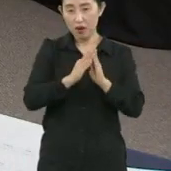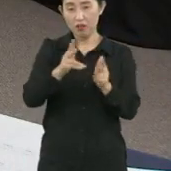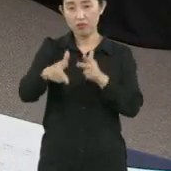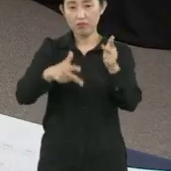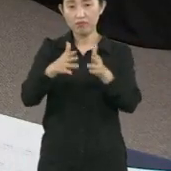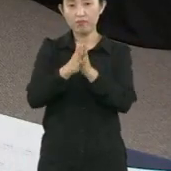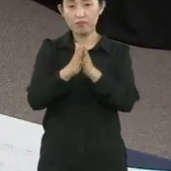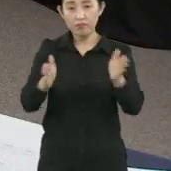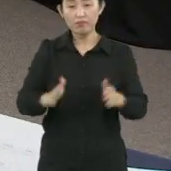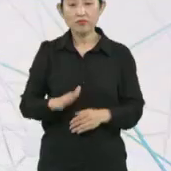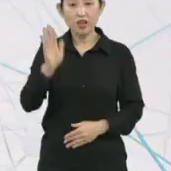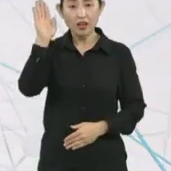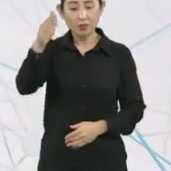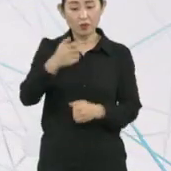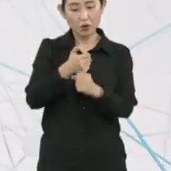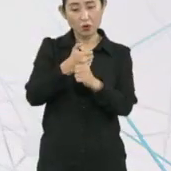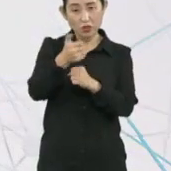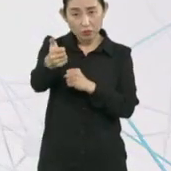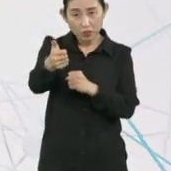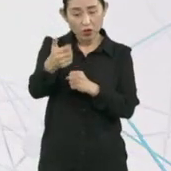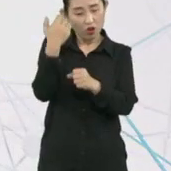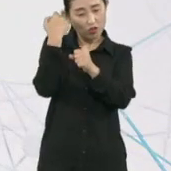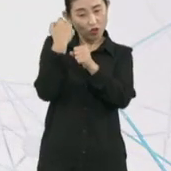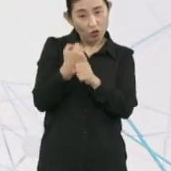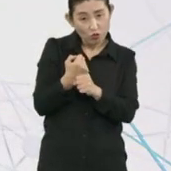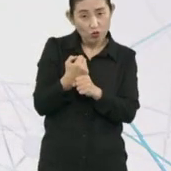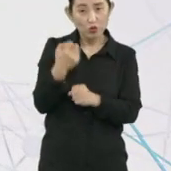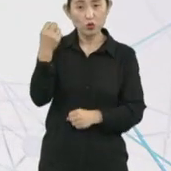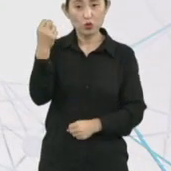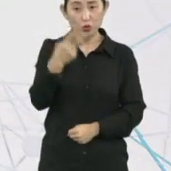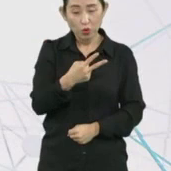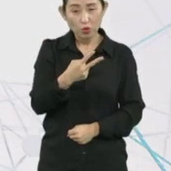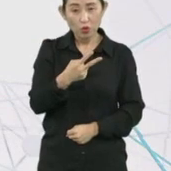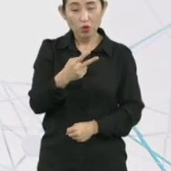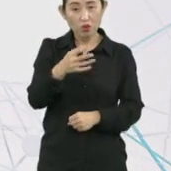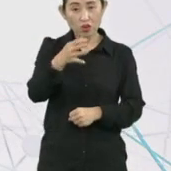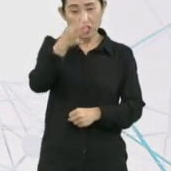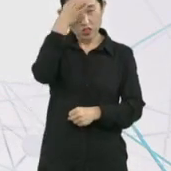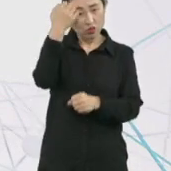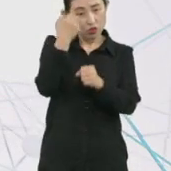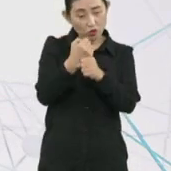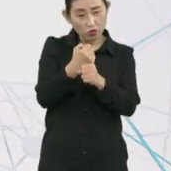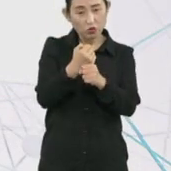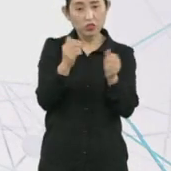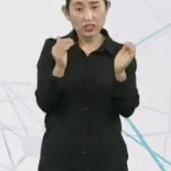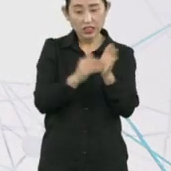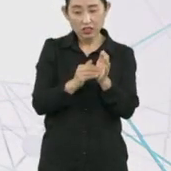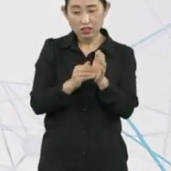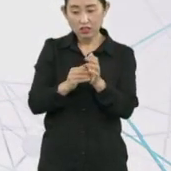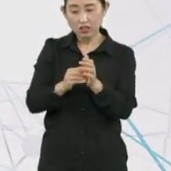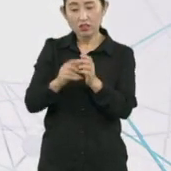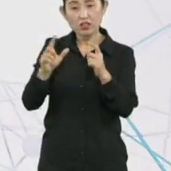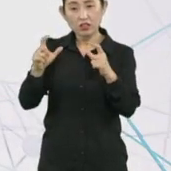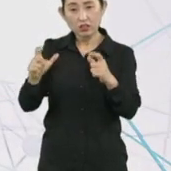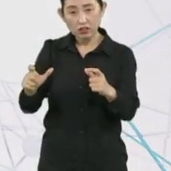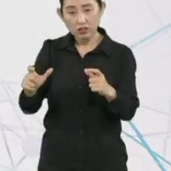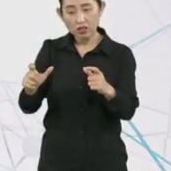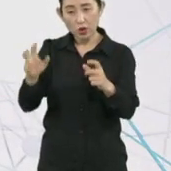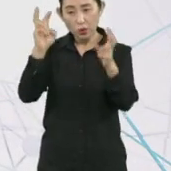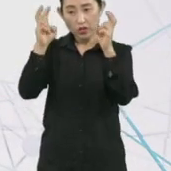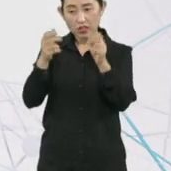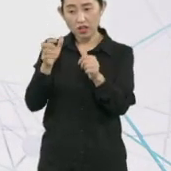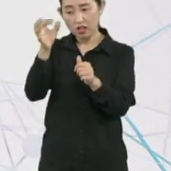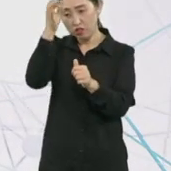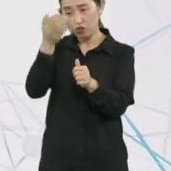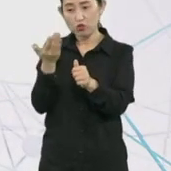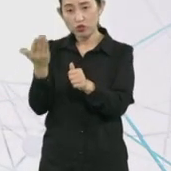앞으로의 50년은 R&D뿐만 아니라 이런 R&D 성과물들을 지역 경제 발전에